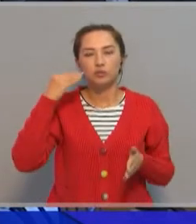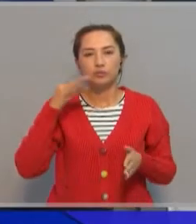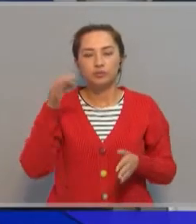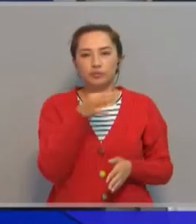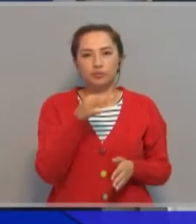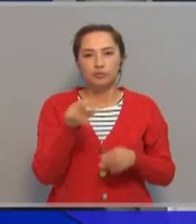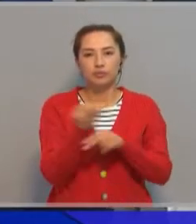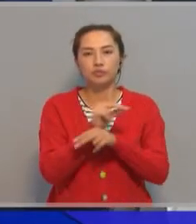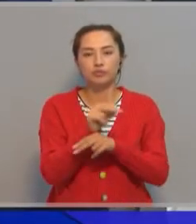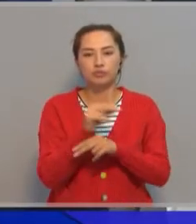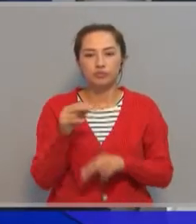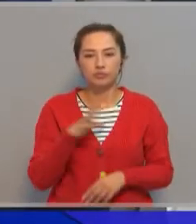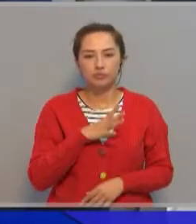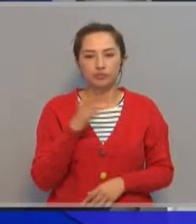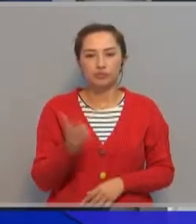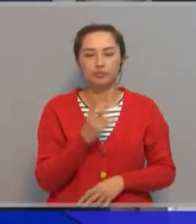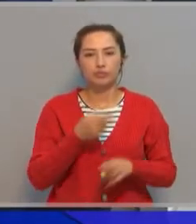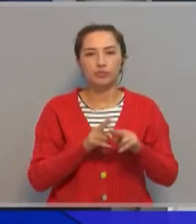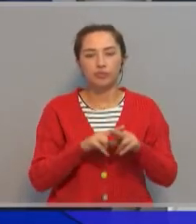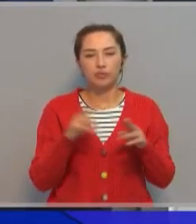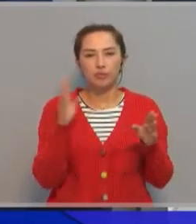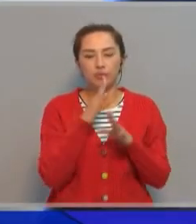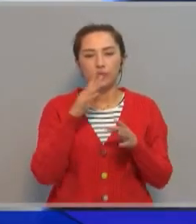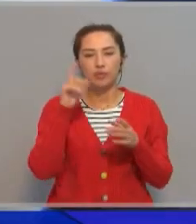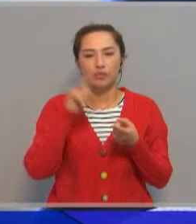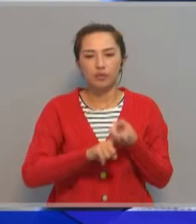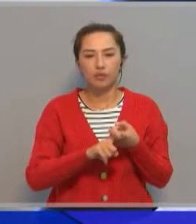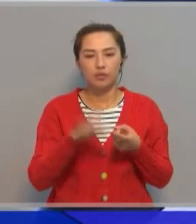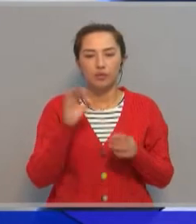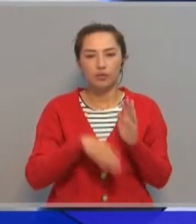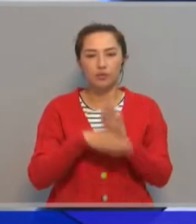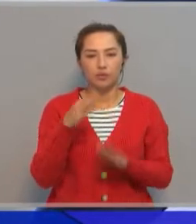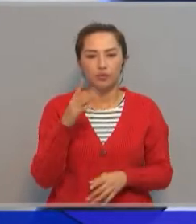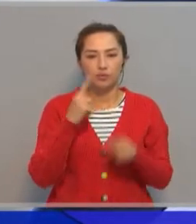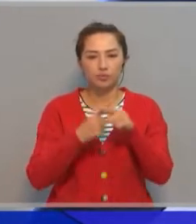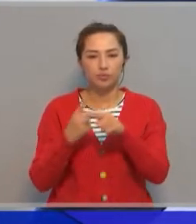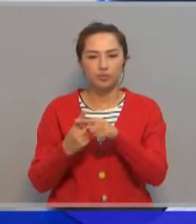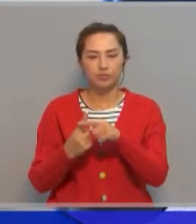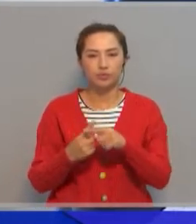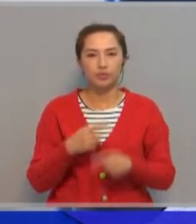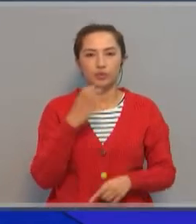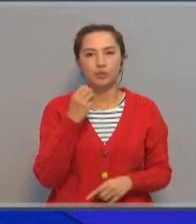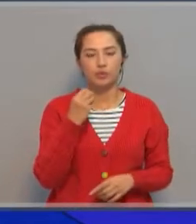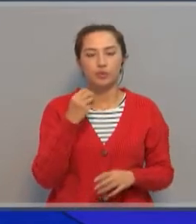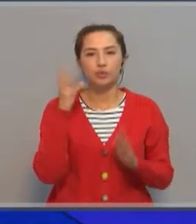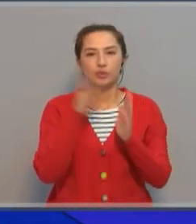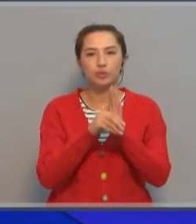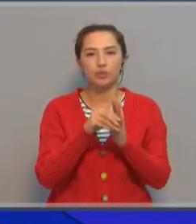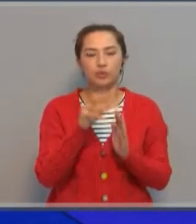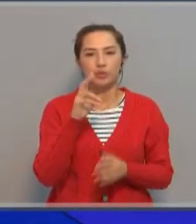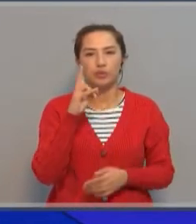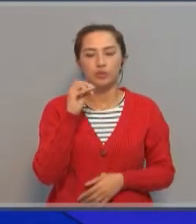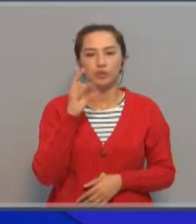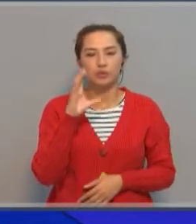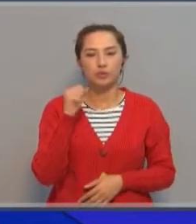күрделі жөндеу жұмыстары жүргізілуде. Бұл экологиялық ахуалды жақсартуға оң ықпалын тигізеді. Мәселен, бір ғана Кеңсай қос